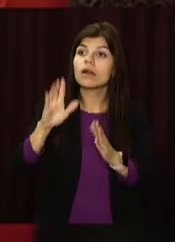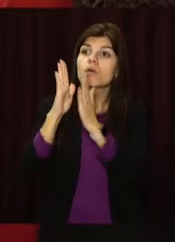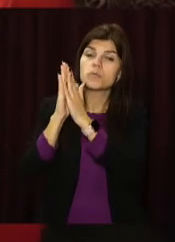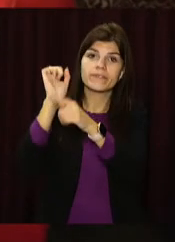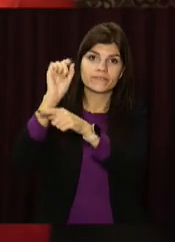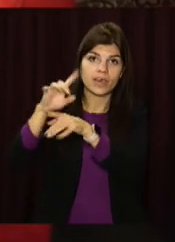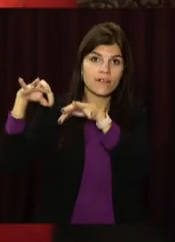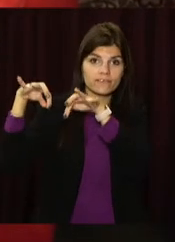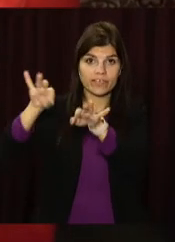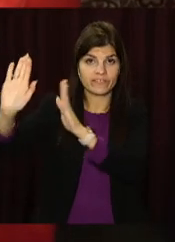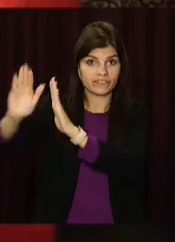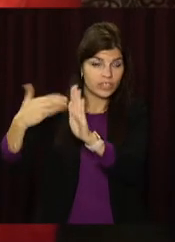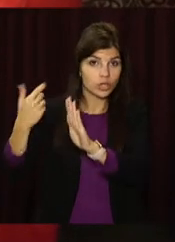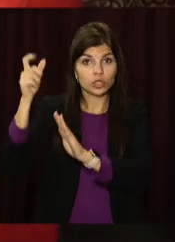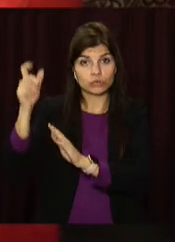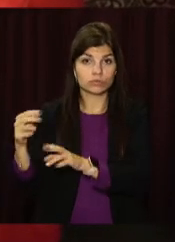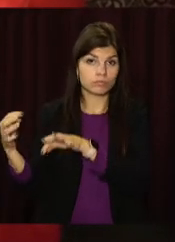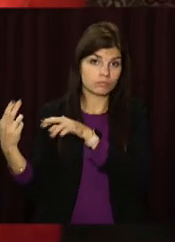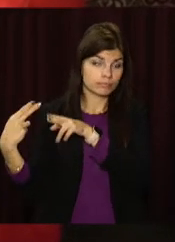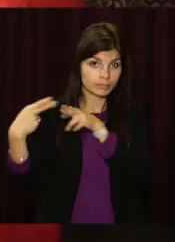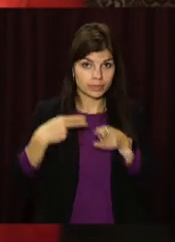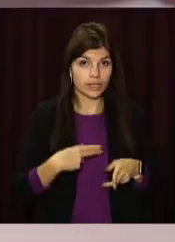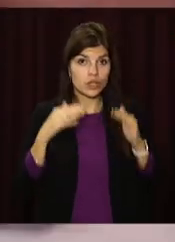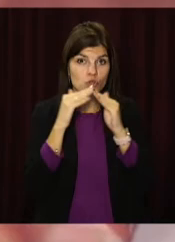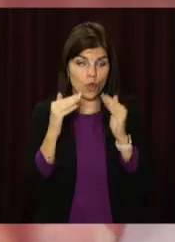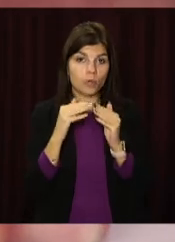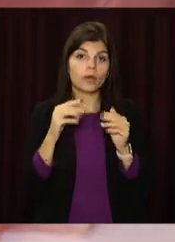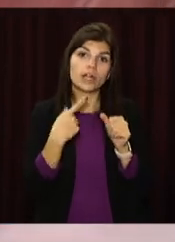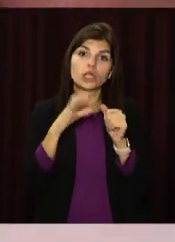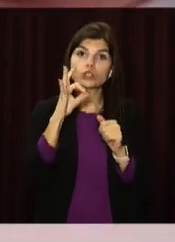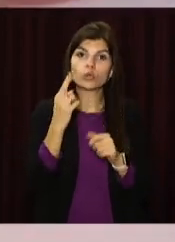обслуговування» самостійно заповнити заявку або за допомогою соцпрацівника.